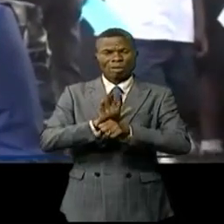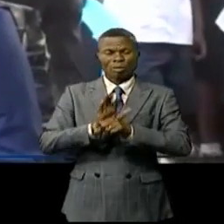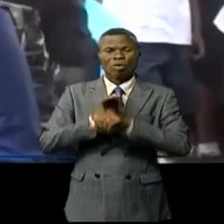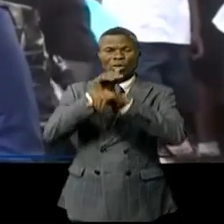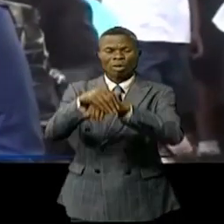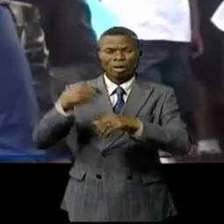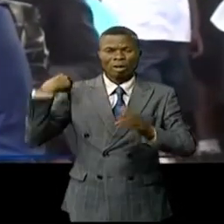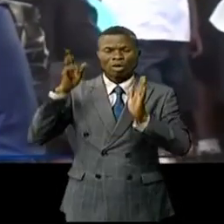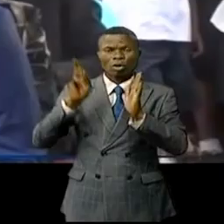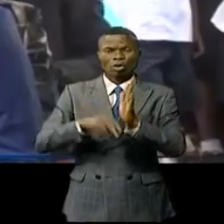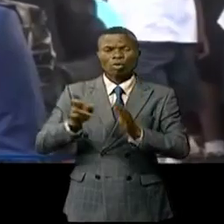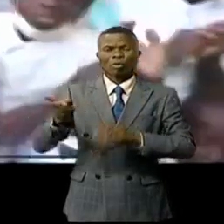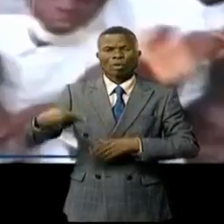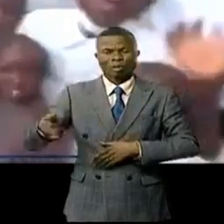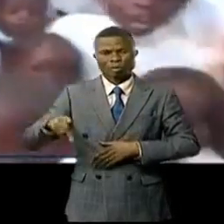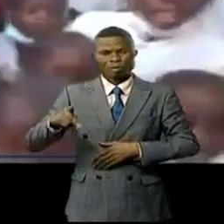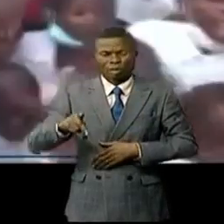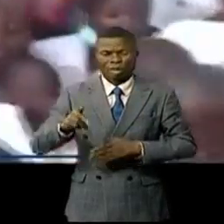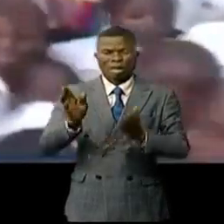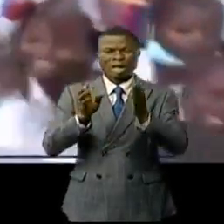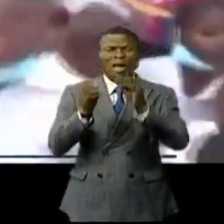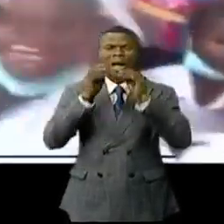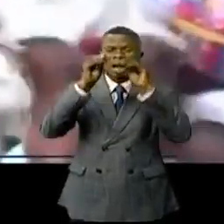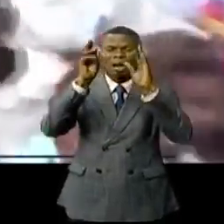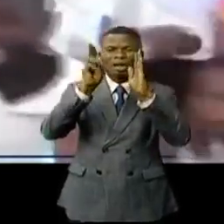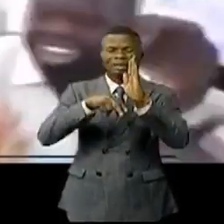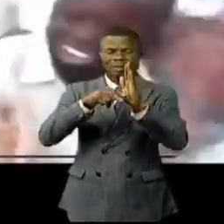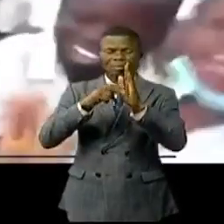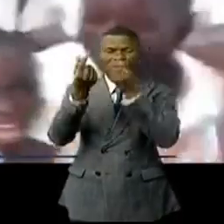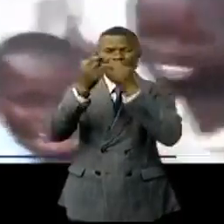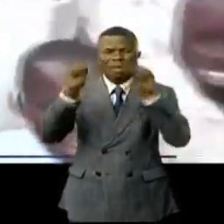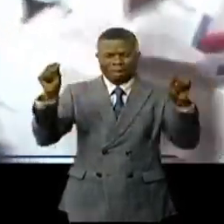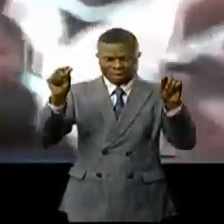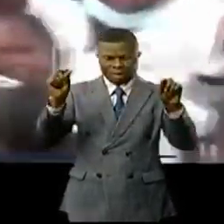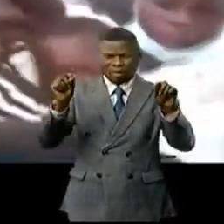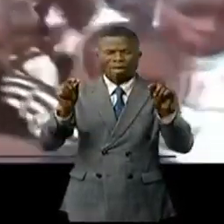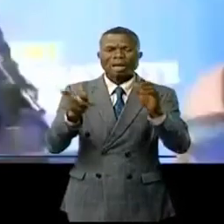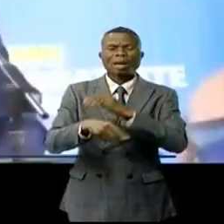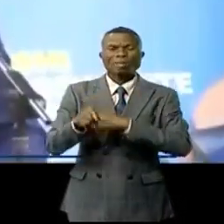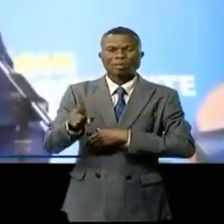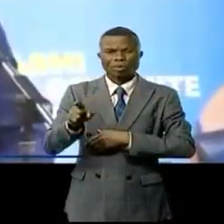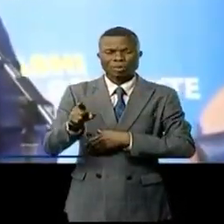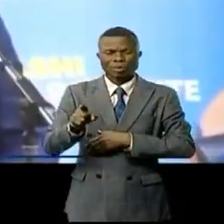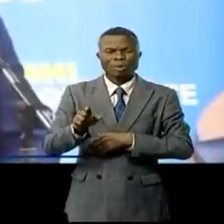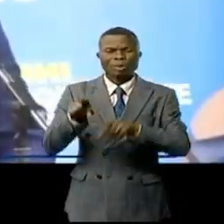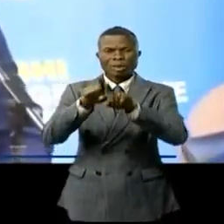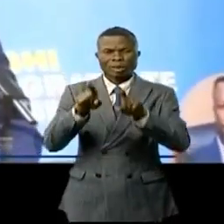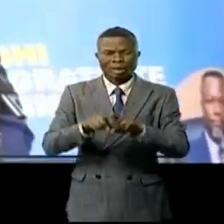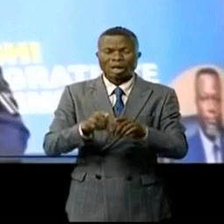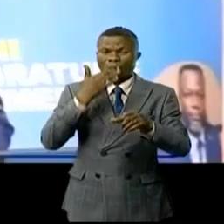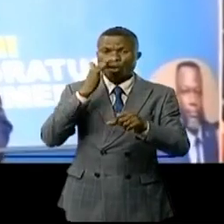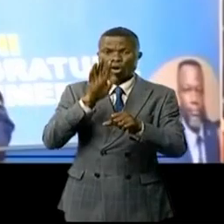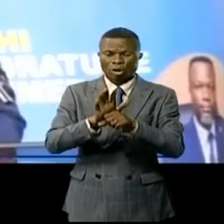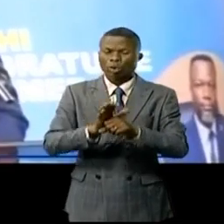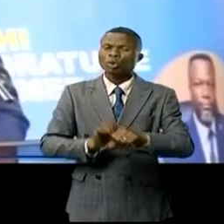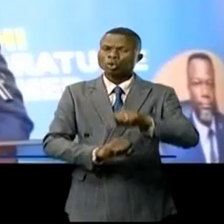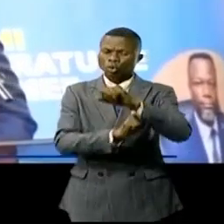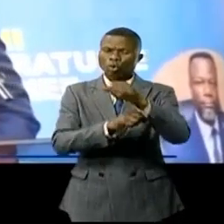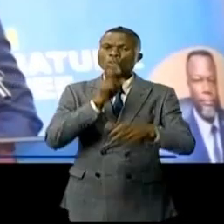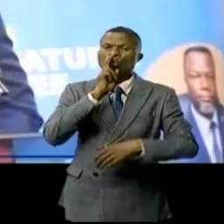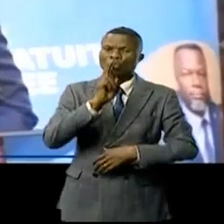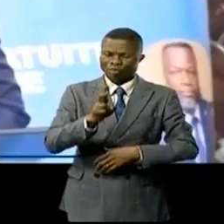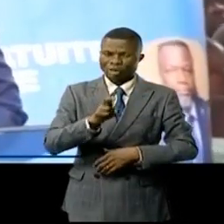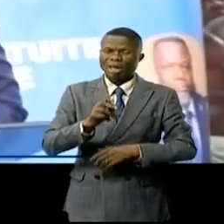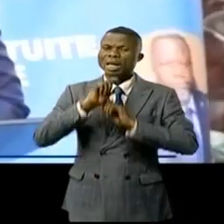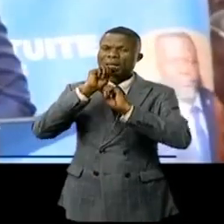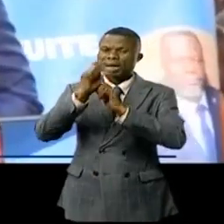du gouverneur de province dans la gratuité de l'enseignement primaire. Le bourgmestre Rémi Moussensé a pour sa part promis son accompagnement à cette action